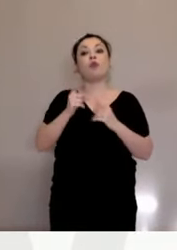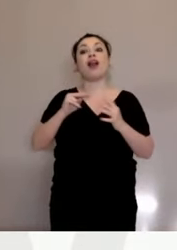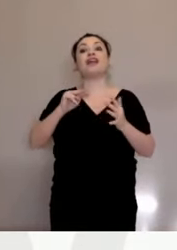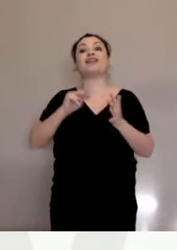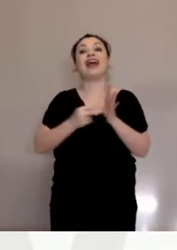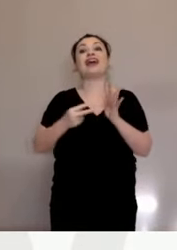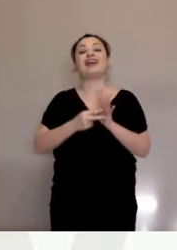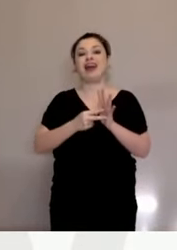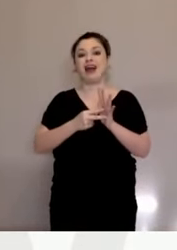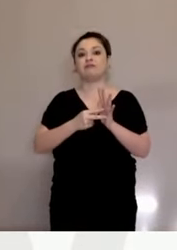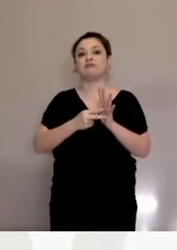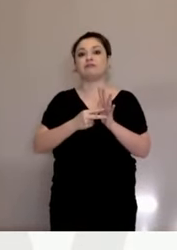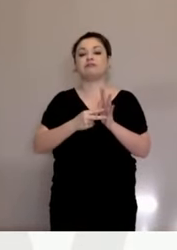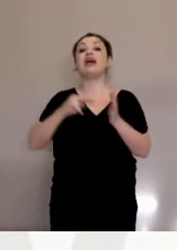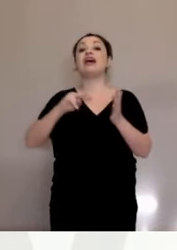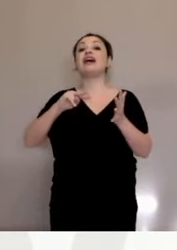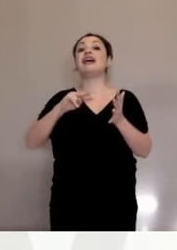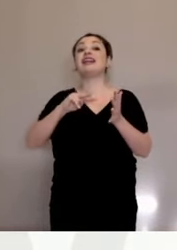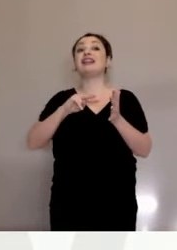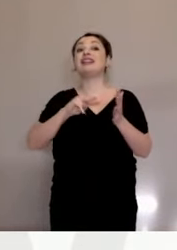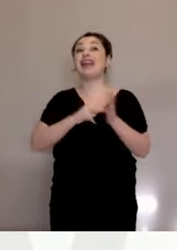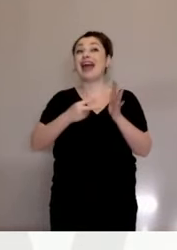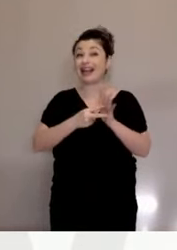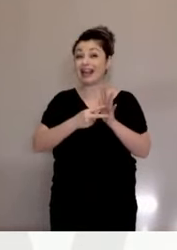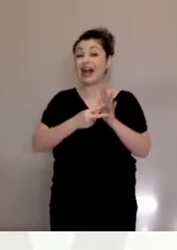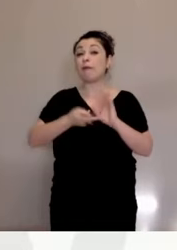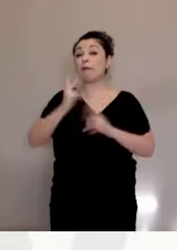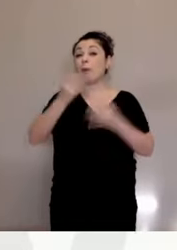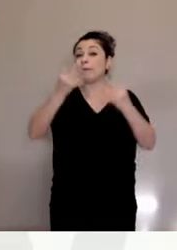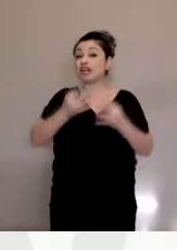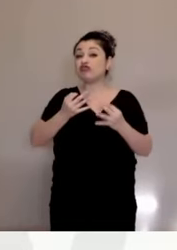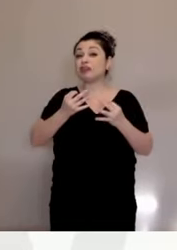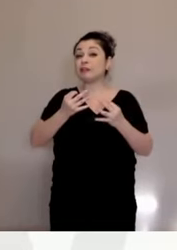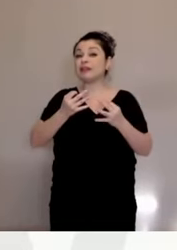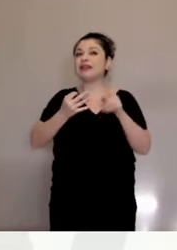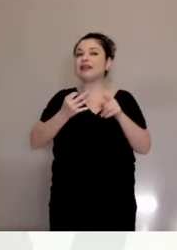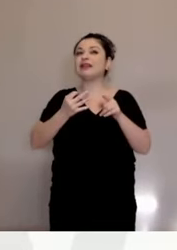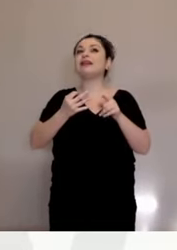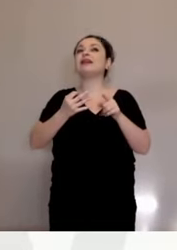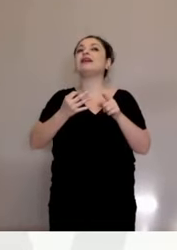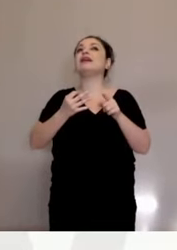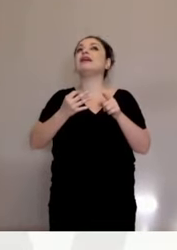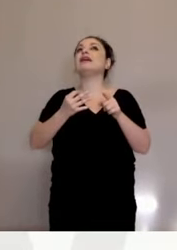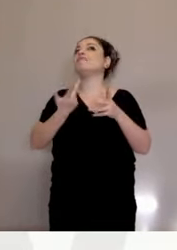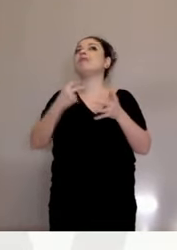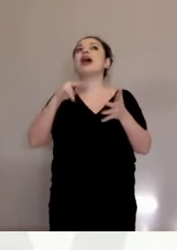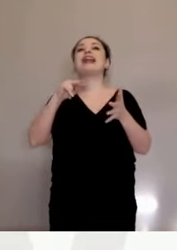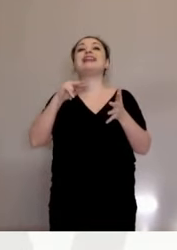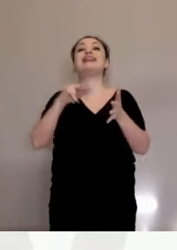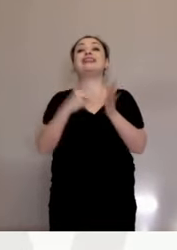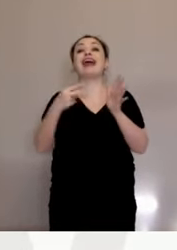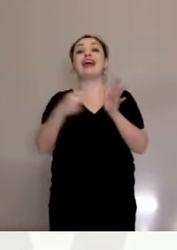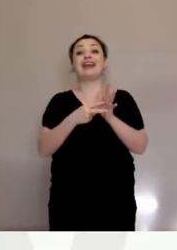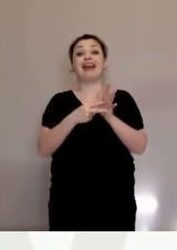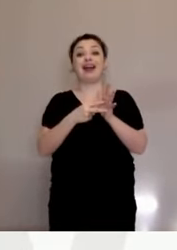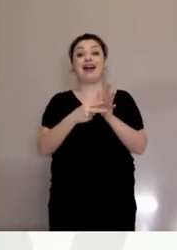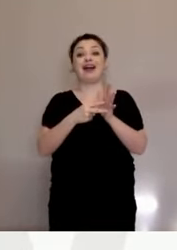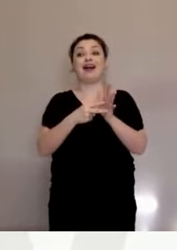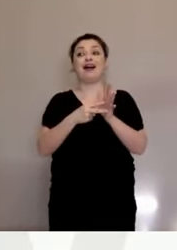tecnica è precisamente interessante di pensare che la tecnica è